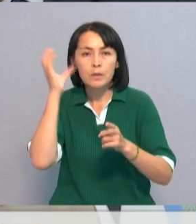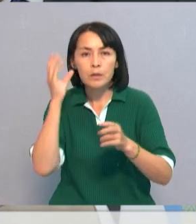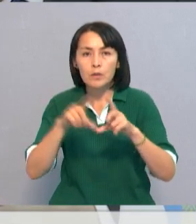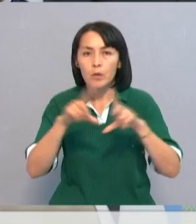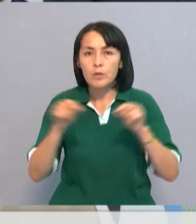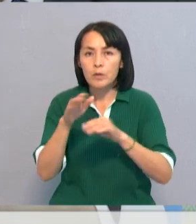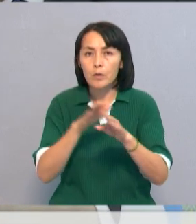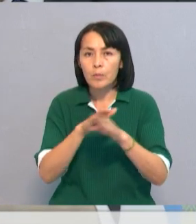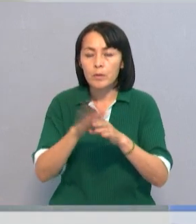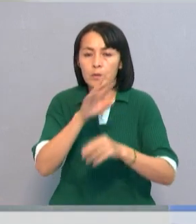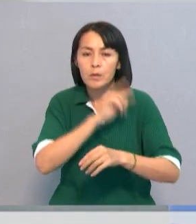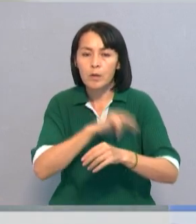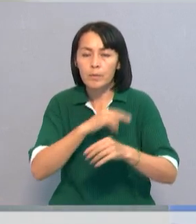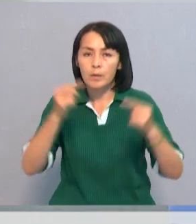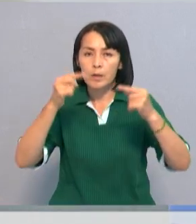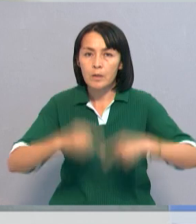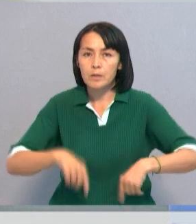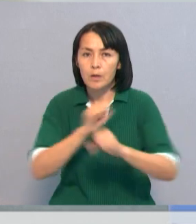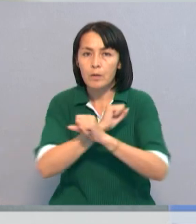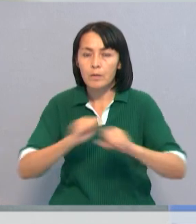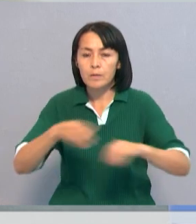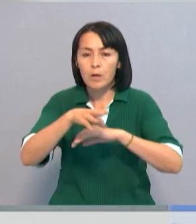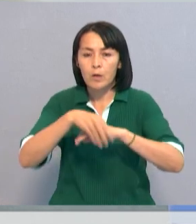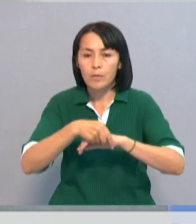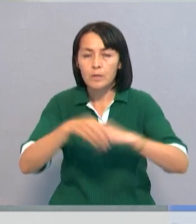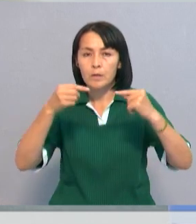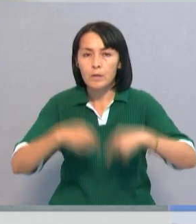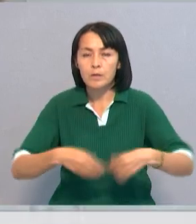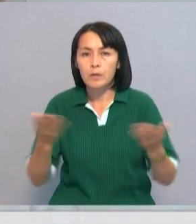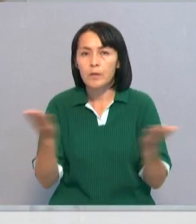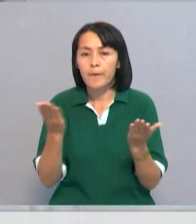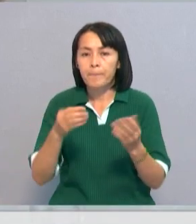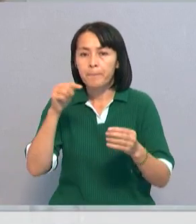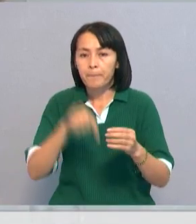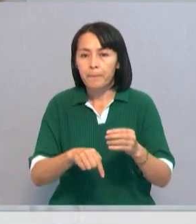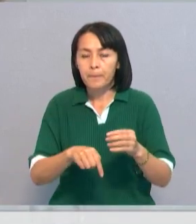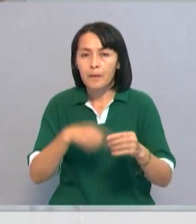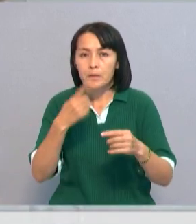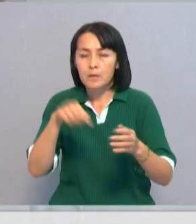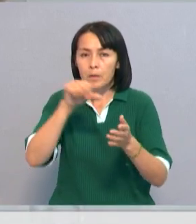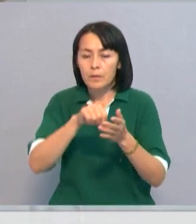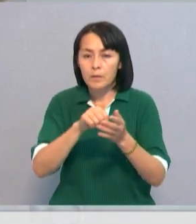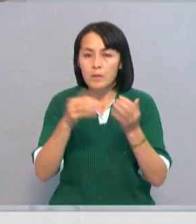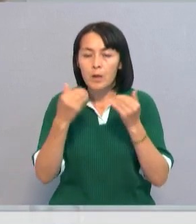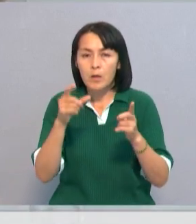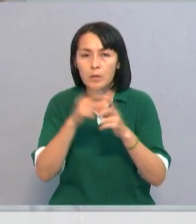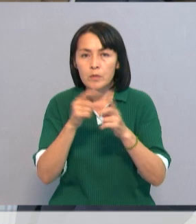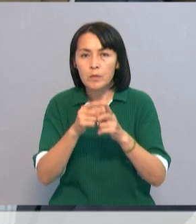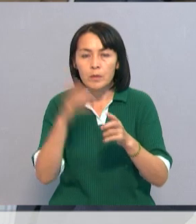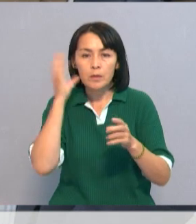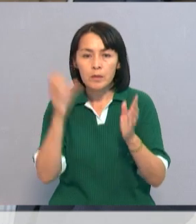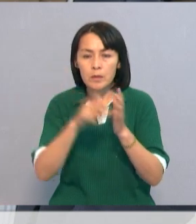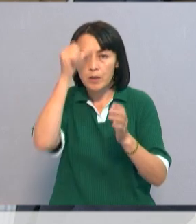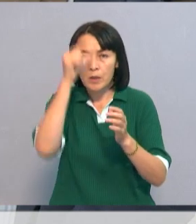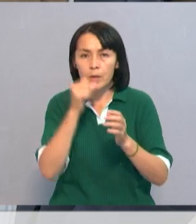учреждение проводит системную работу по снижению и недопущению коррупционных рисков. Но как ни крути, недостатки все равно присутствуют. По его словам, из 6